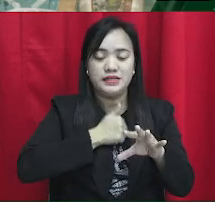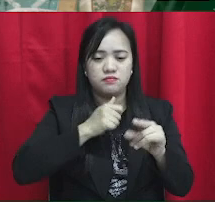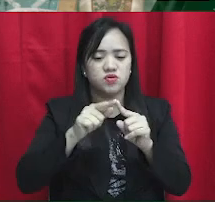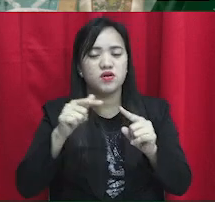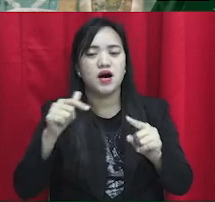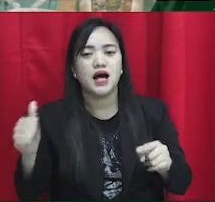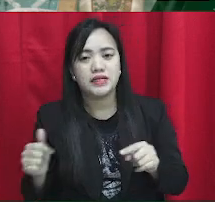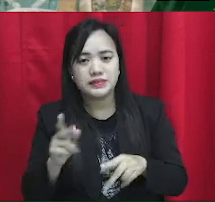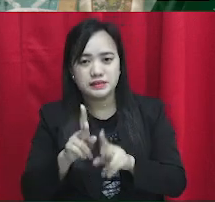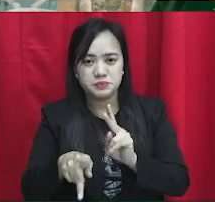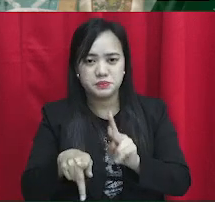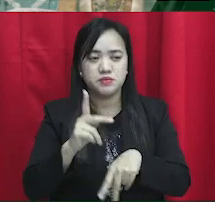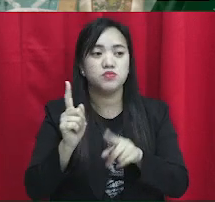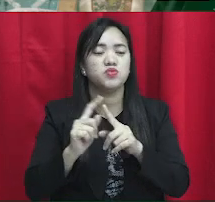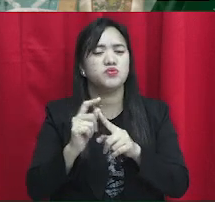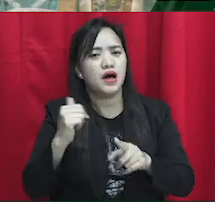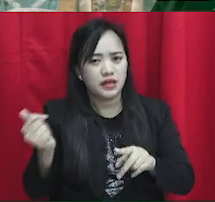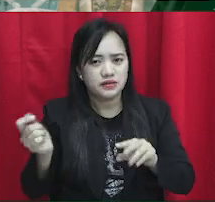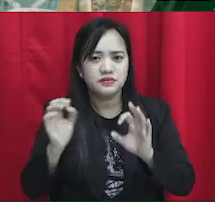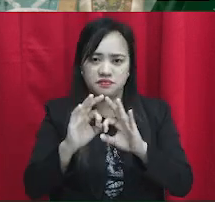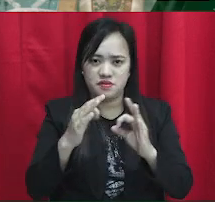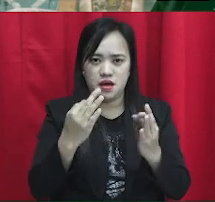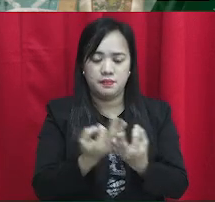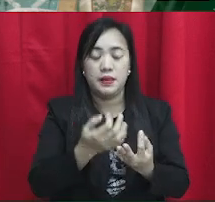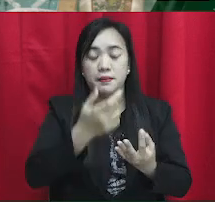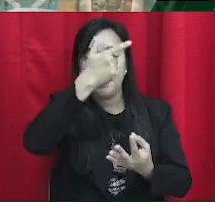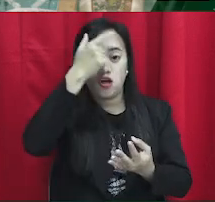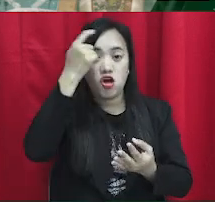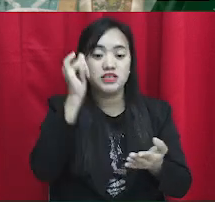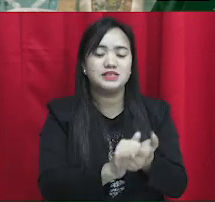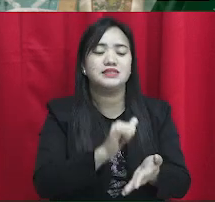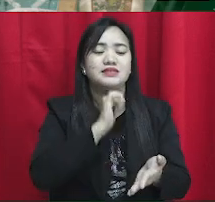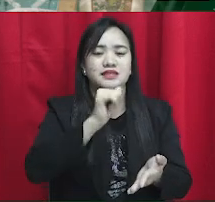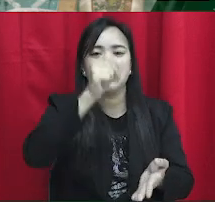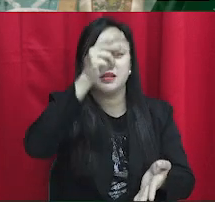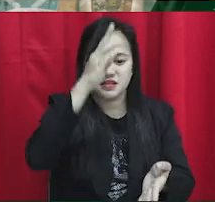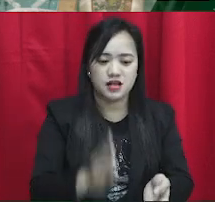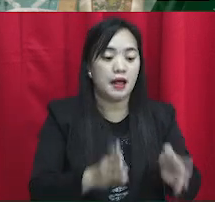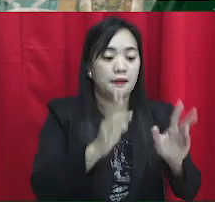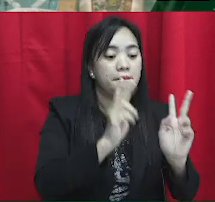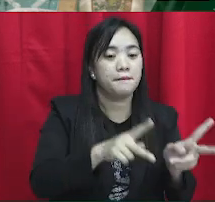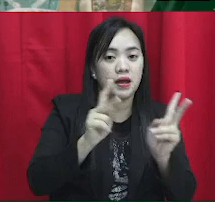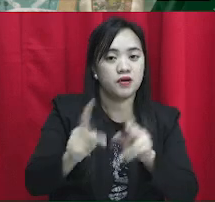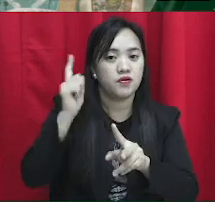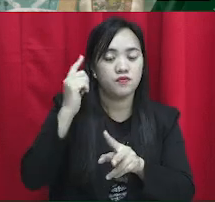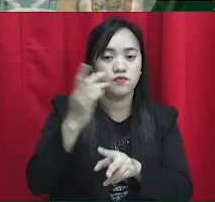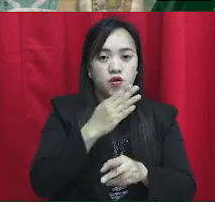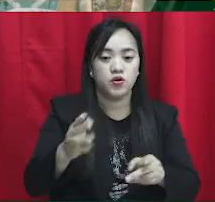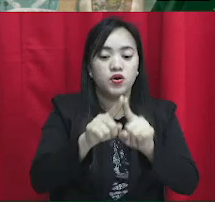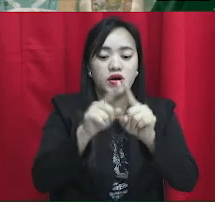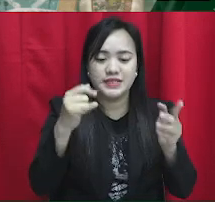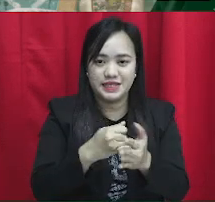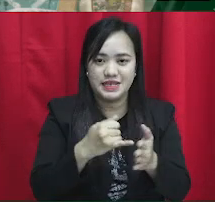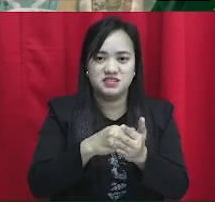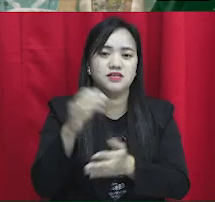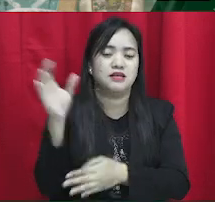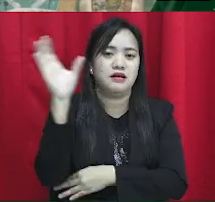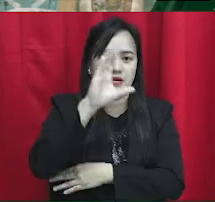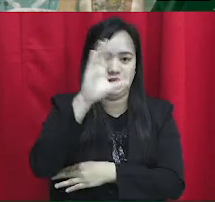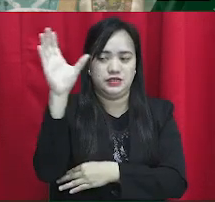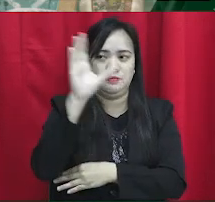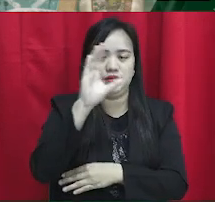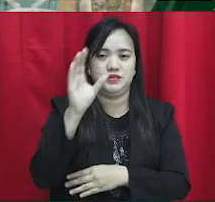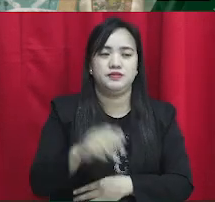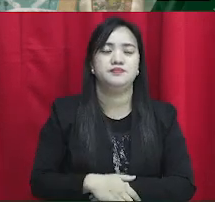kung bakit talagang 24 sila namimili. Siguro dahil mauubos kapag napaaga. Siguro isang point yun. Makikita mo,